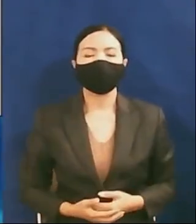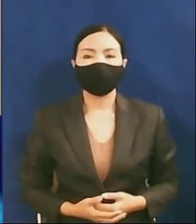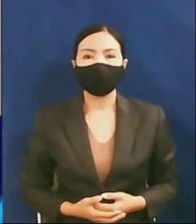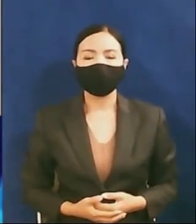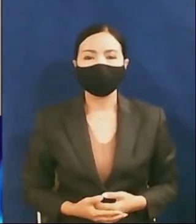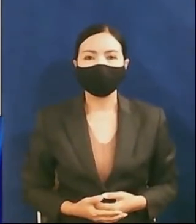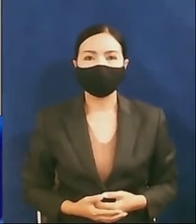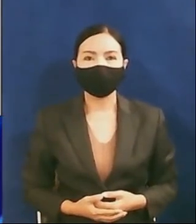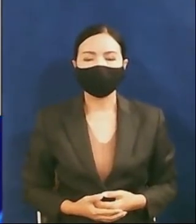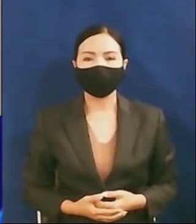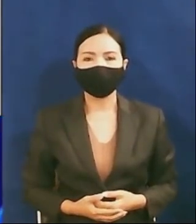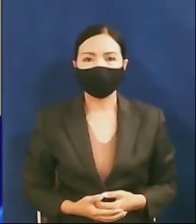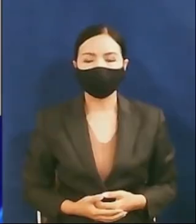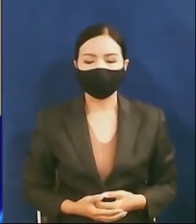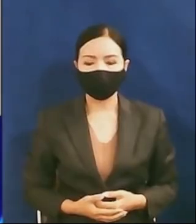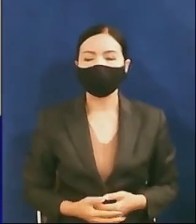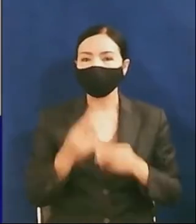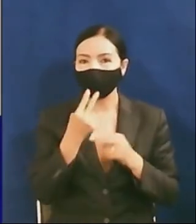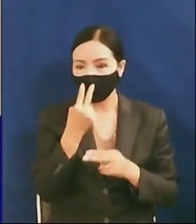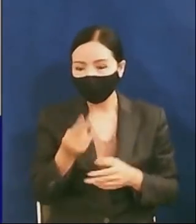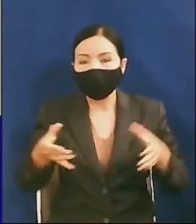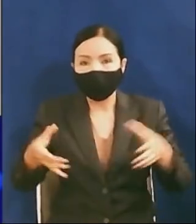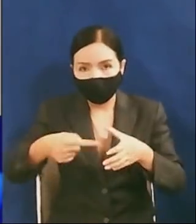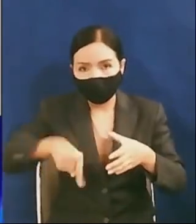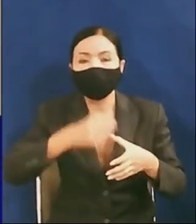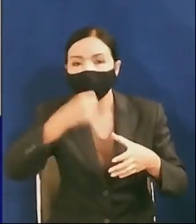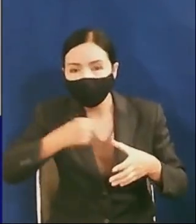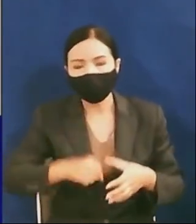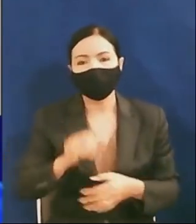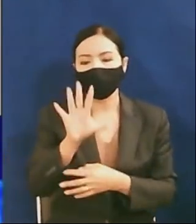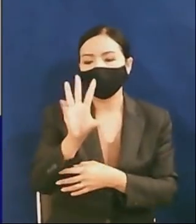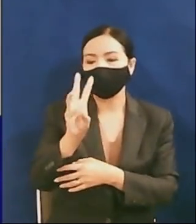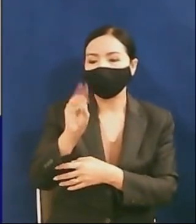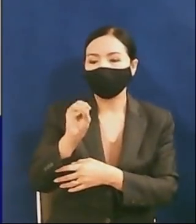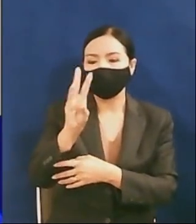าแยกมาดูเฉพาะกลุ่มสูงอายุโดยตรงนะครับคิดเป็น 66% ครับตัวเล